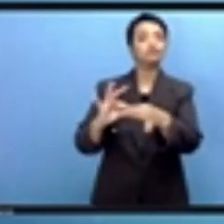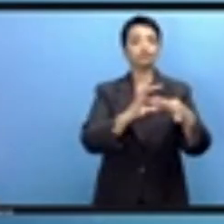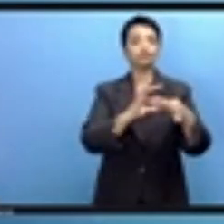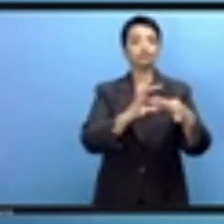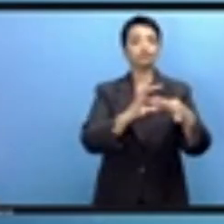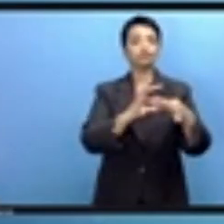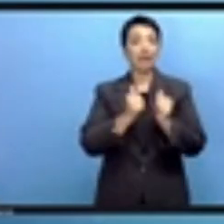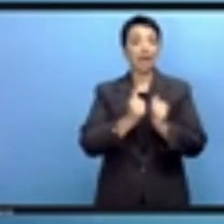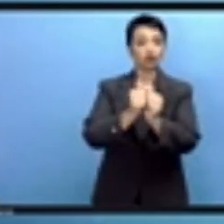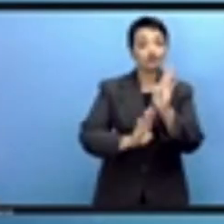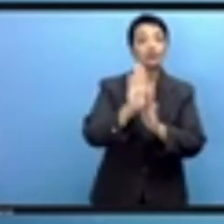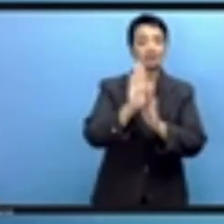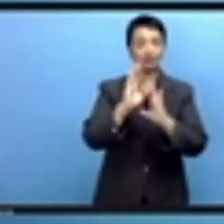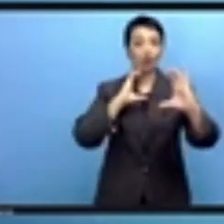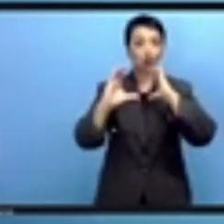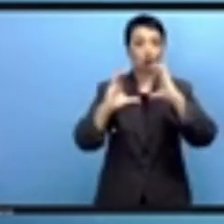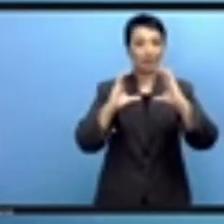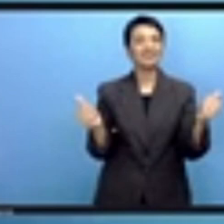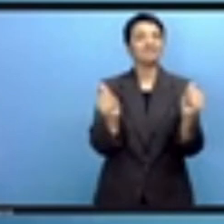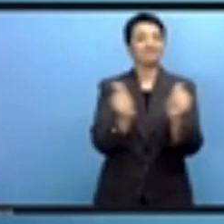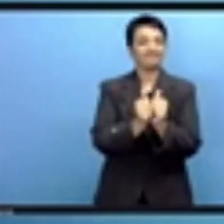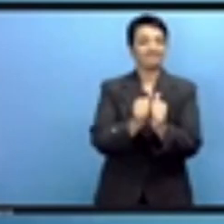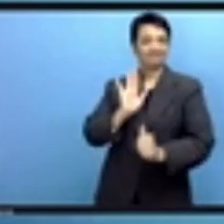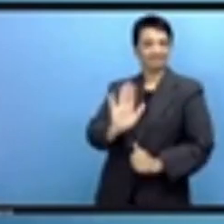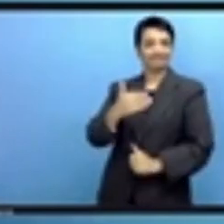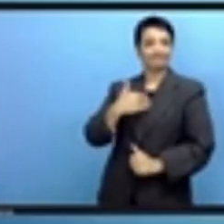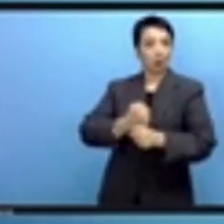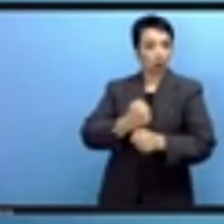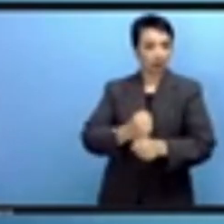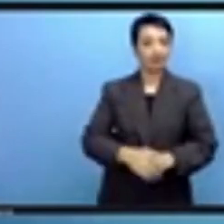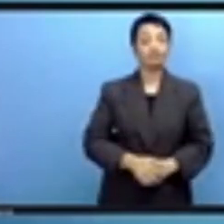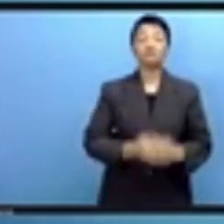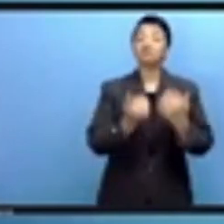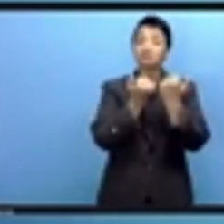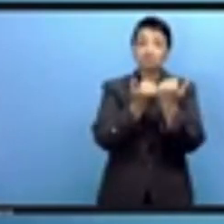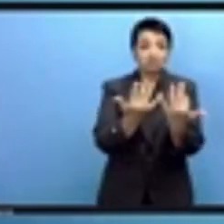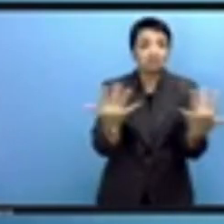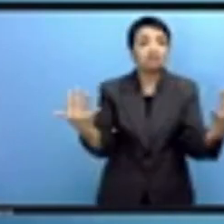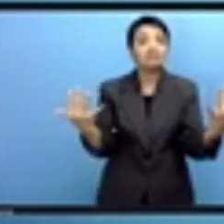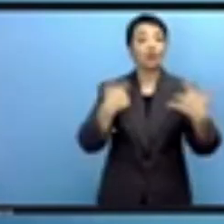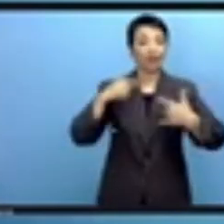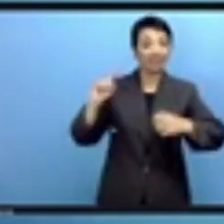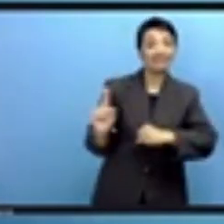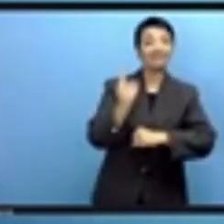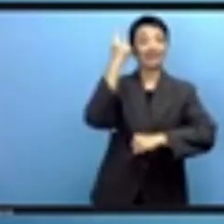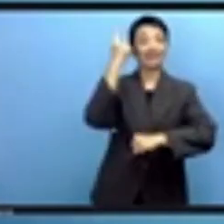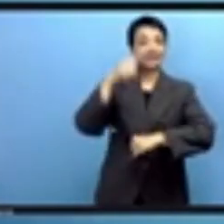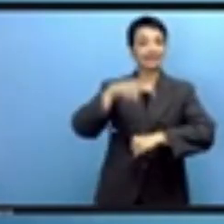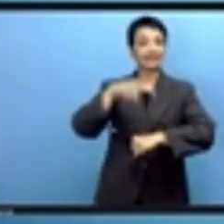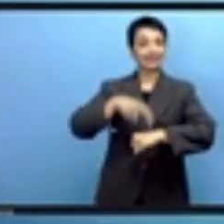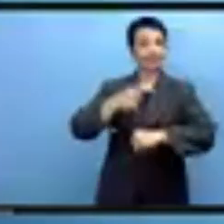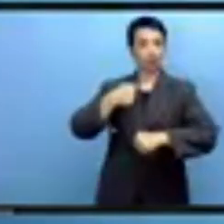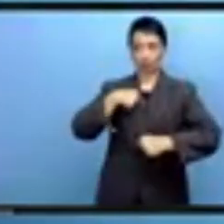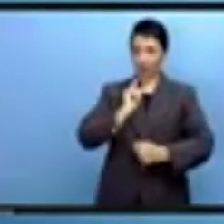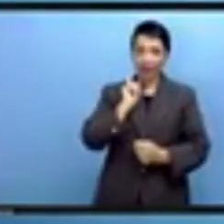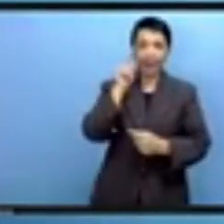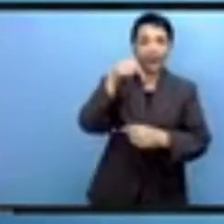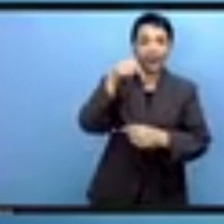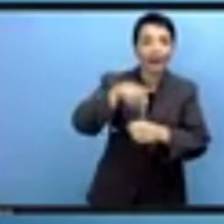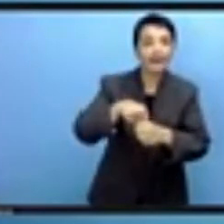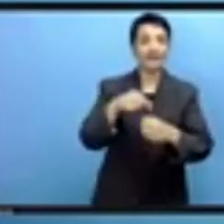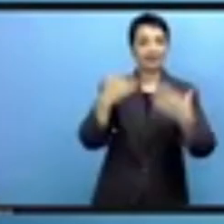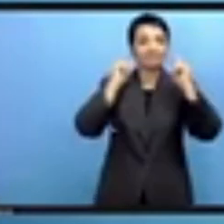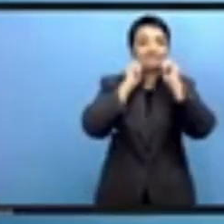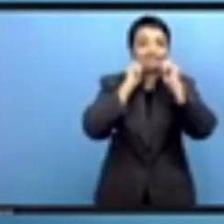是来自拉丁美洲的数字行业。我们